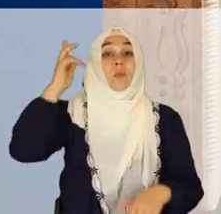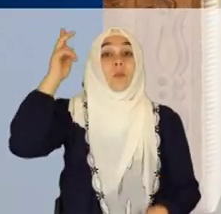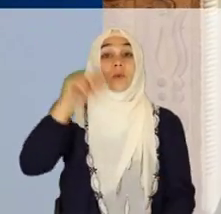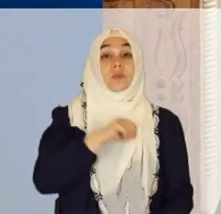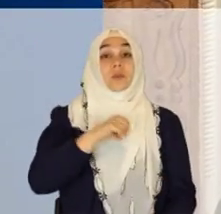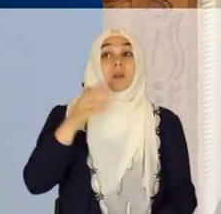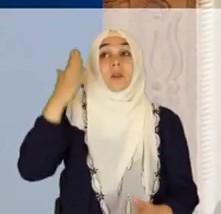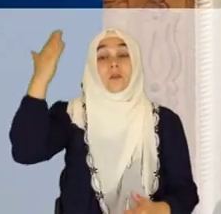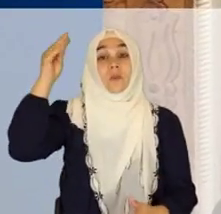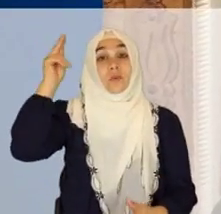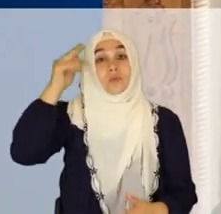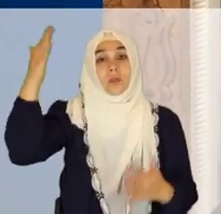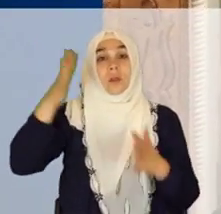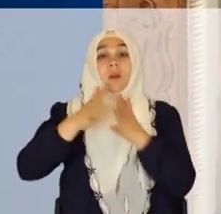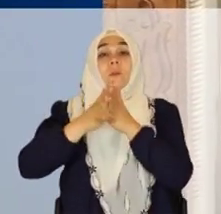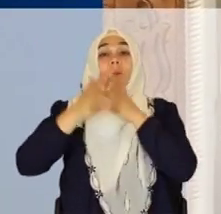ilmi cheksiz ekanligini.